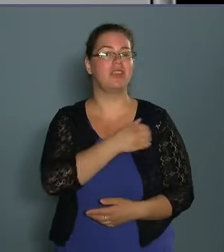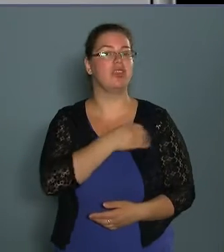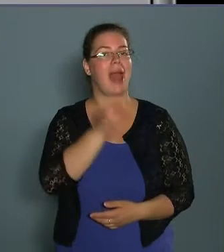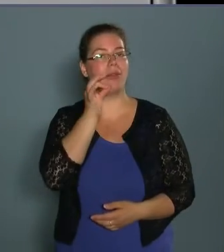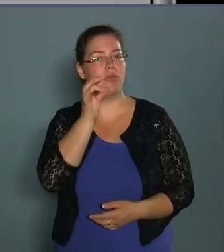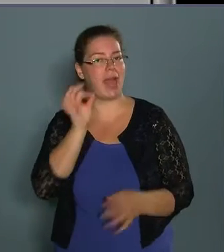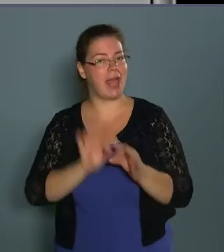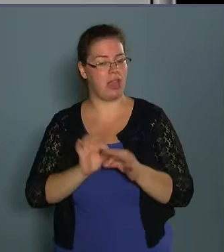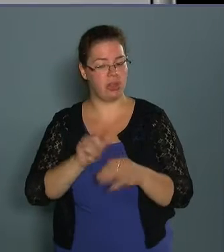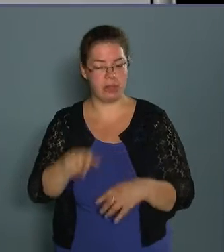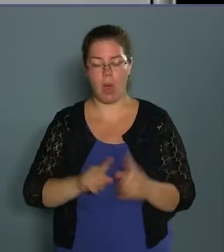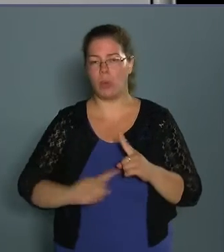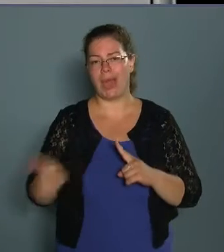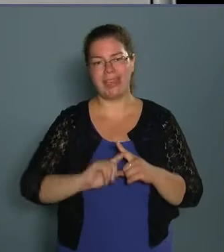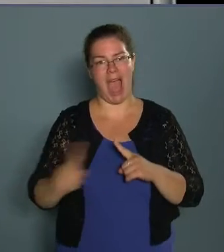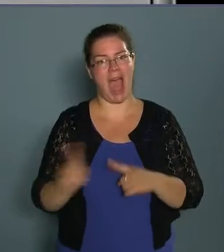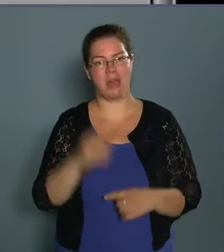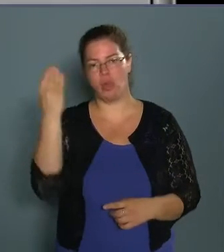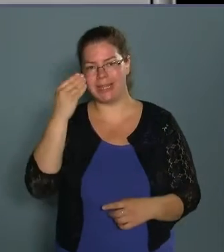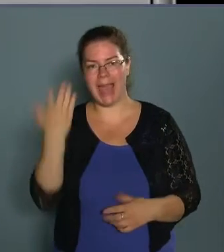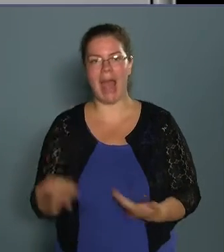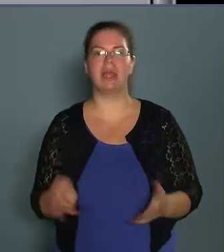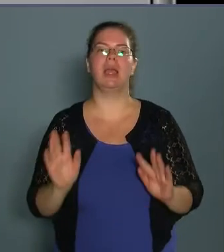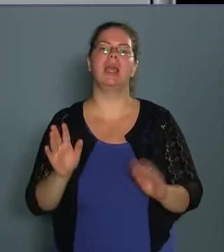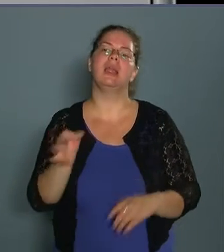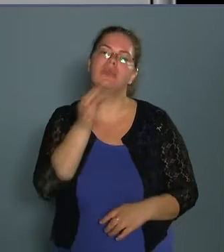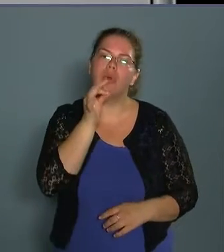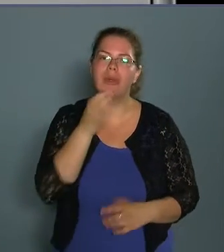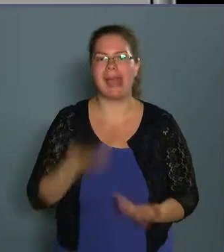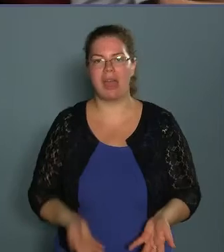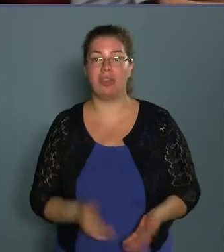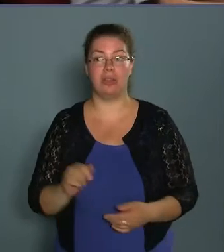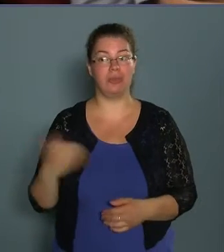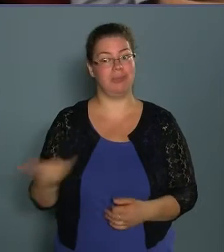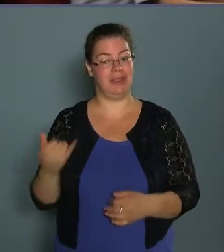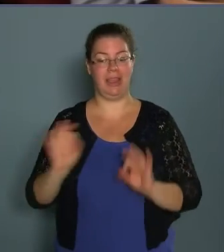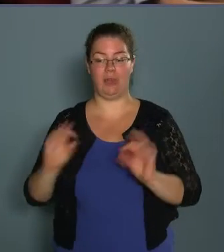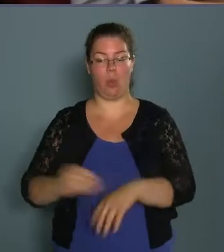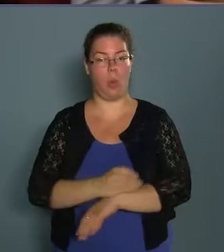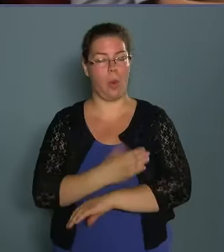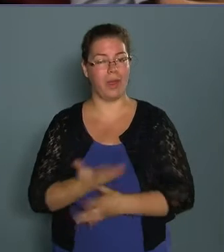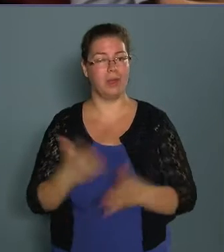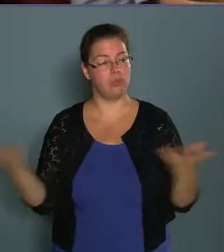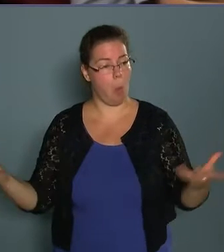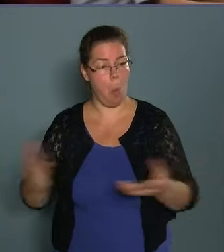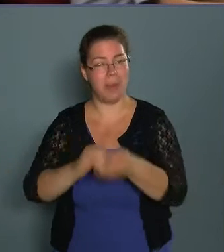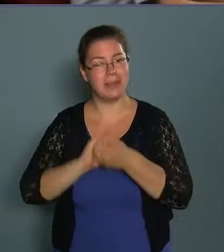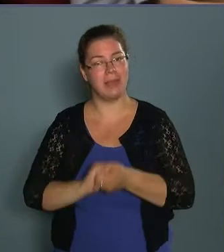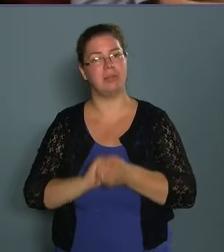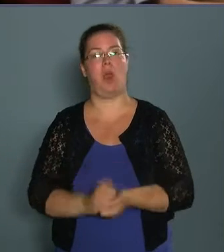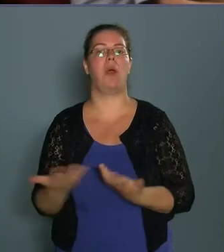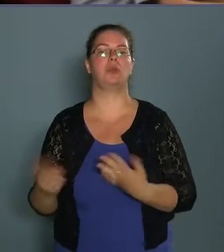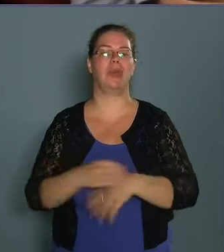iskolák, óvodák esetében oda járó diákként, kisovodásként, és ez mindig jó érzés, összetartó